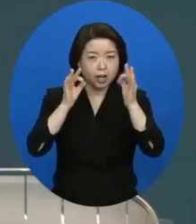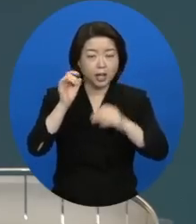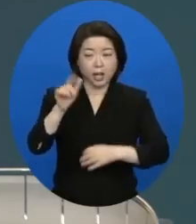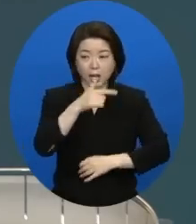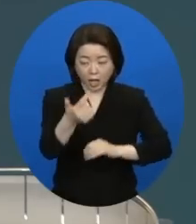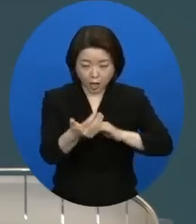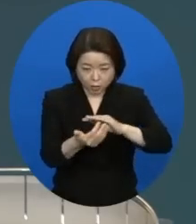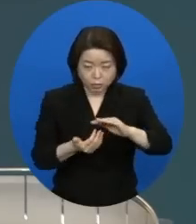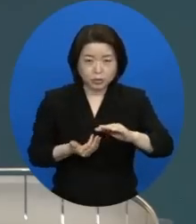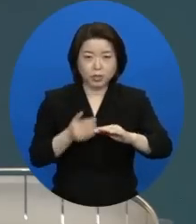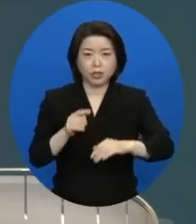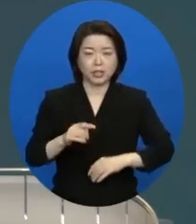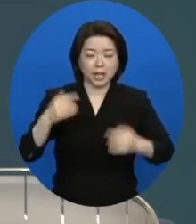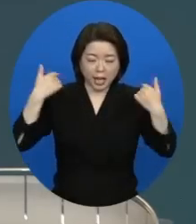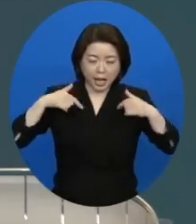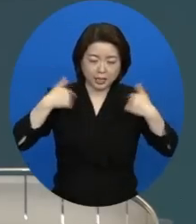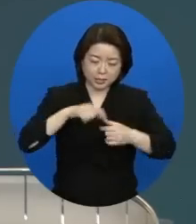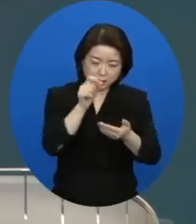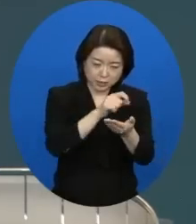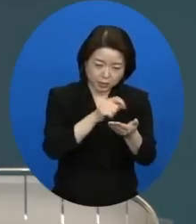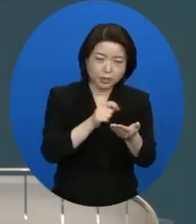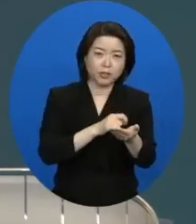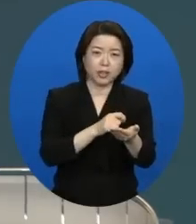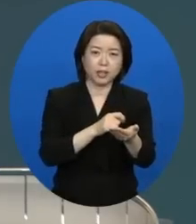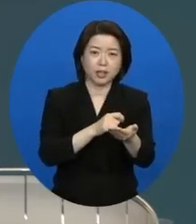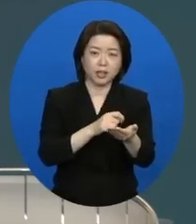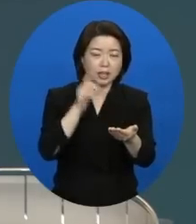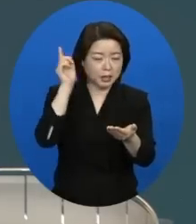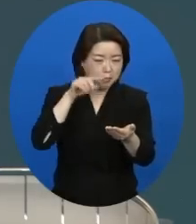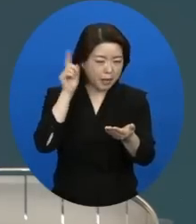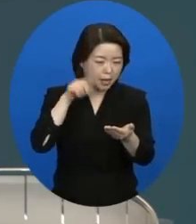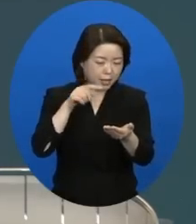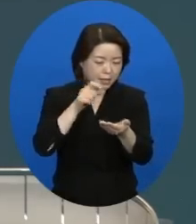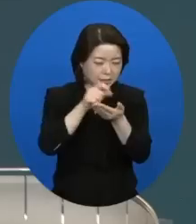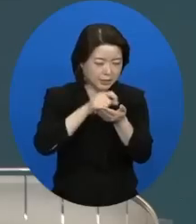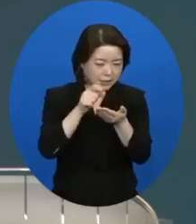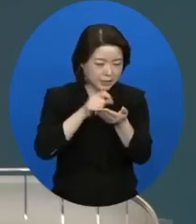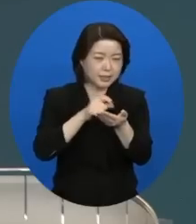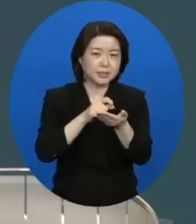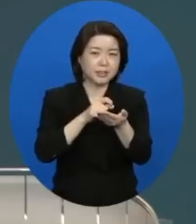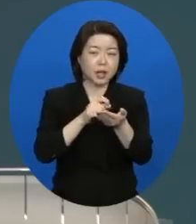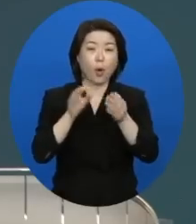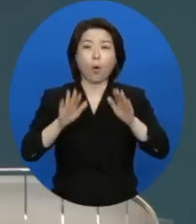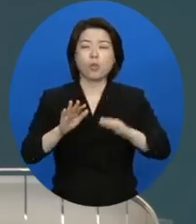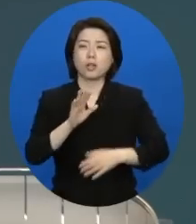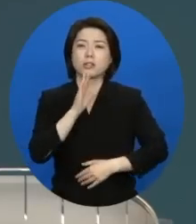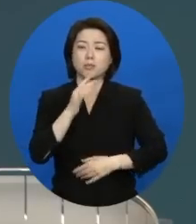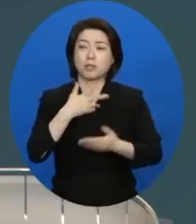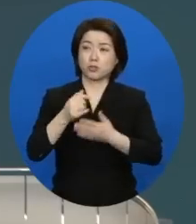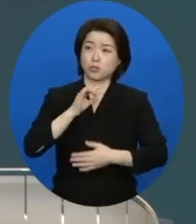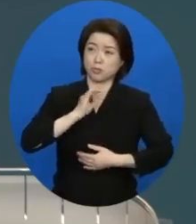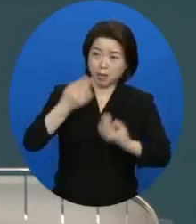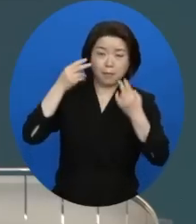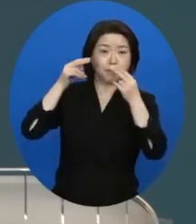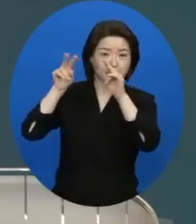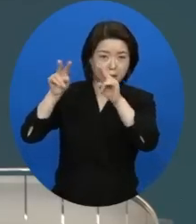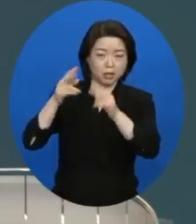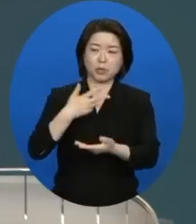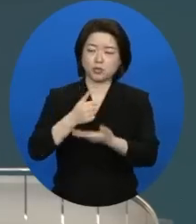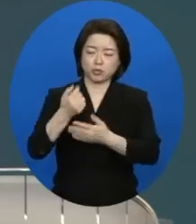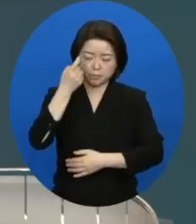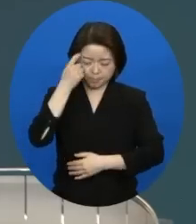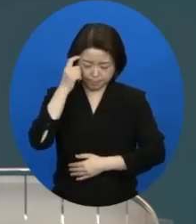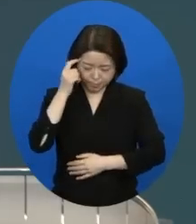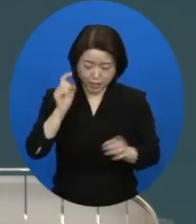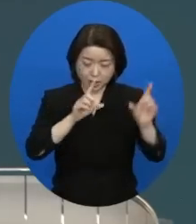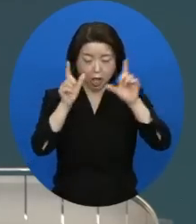저녁에, 매일 저녁에 일기를 써보자. 오늘은 진짜 주님만 바라보고 주님을